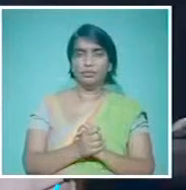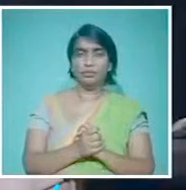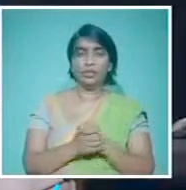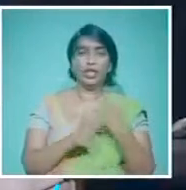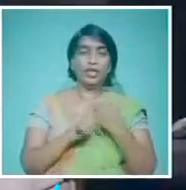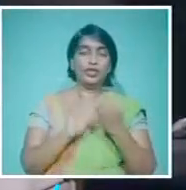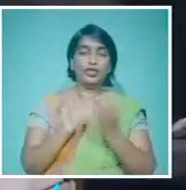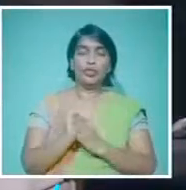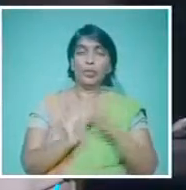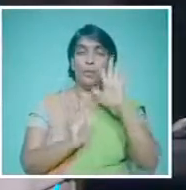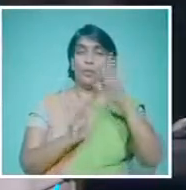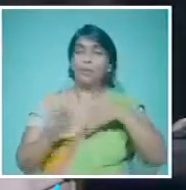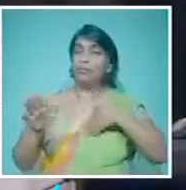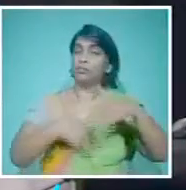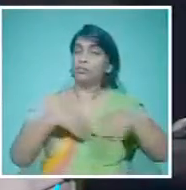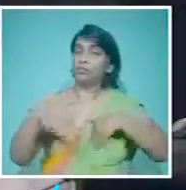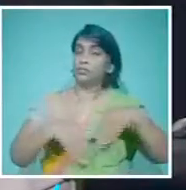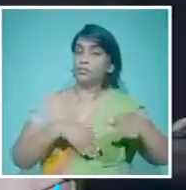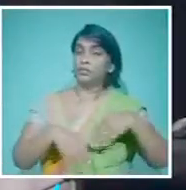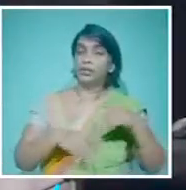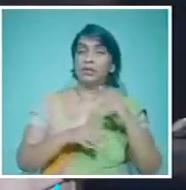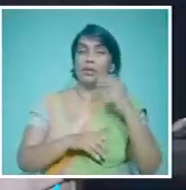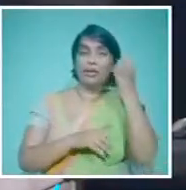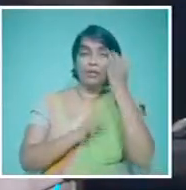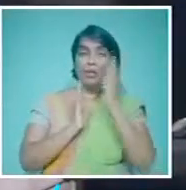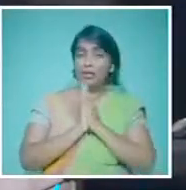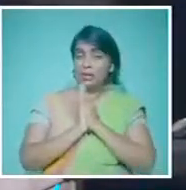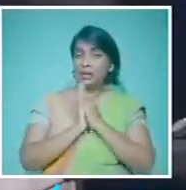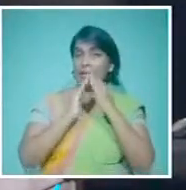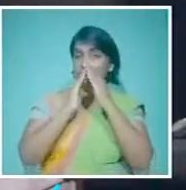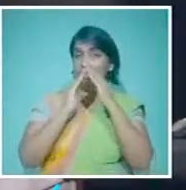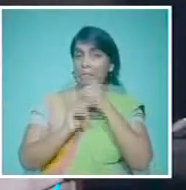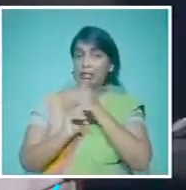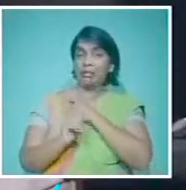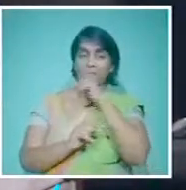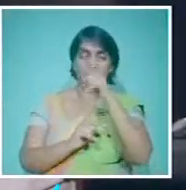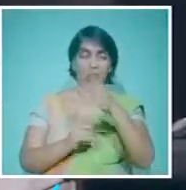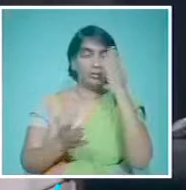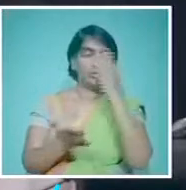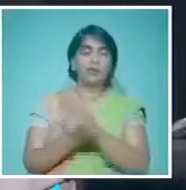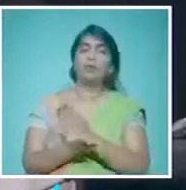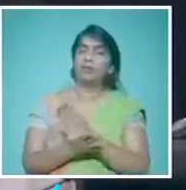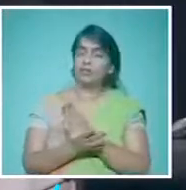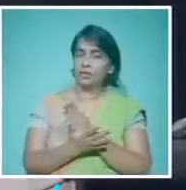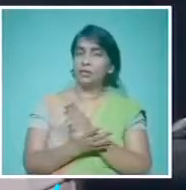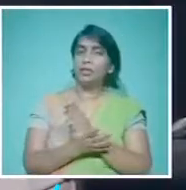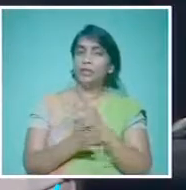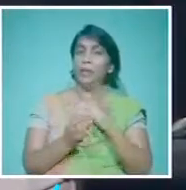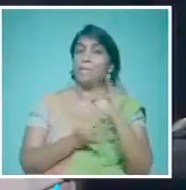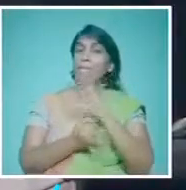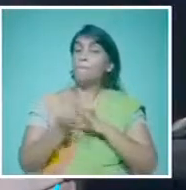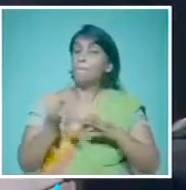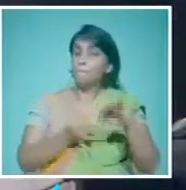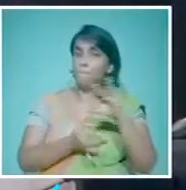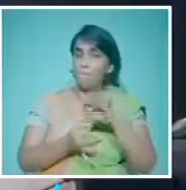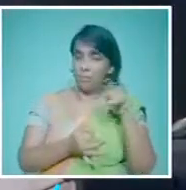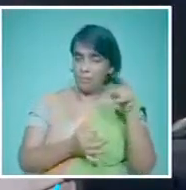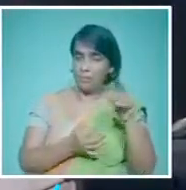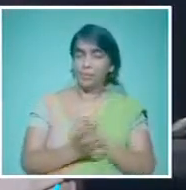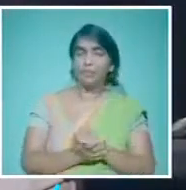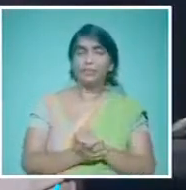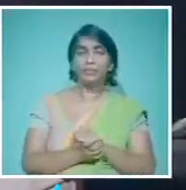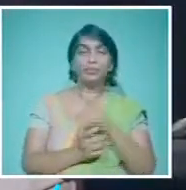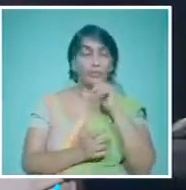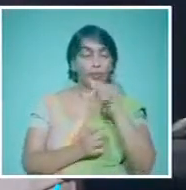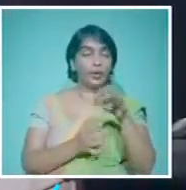කිලෝමීටර් 5ක් විතර පයින් යන්න වුණා අරලියගහ මන්දිරය ගාවට එන්නේ නැති කරන්න වැඩ කළා ඒකයි ප්‍රජාතන්ත්‍රවාදය